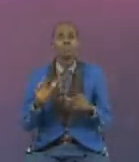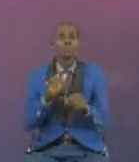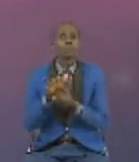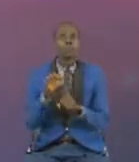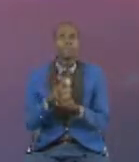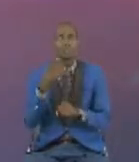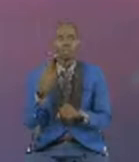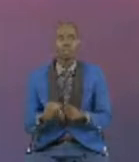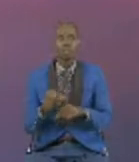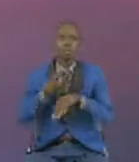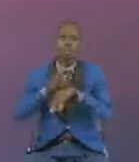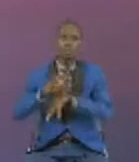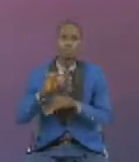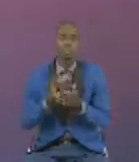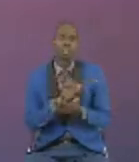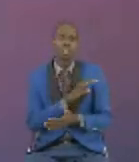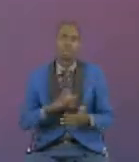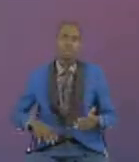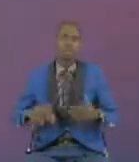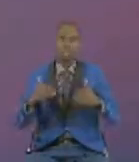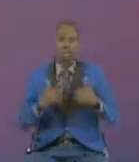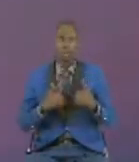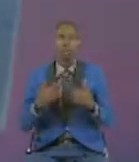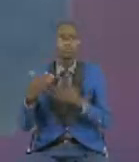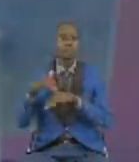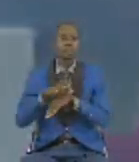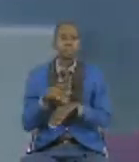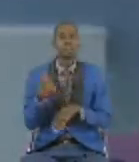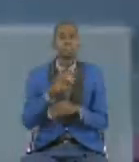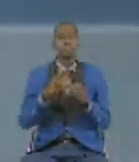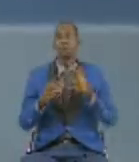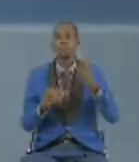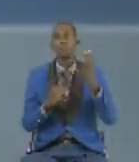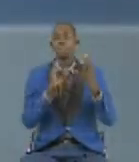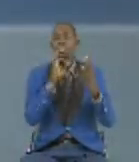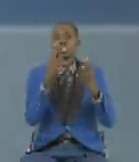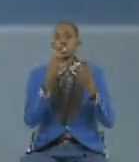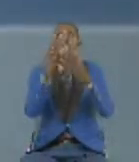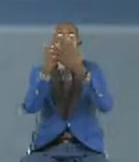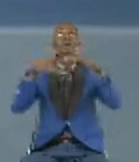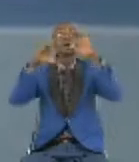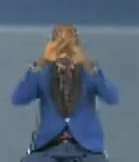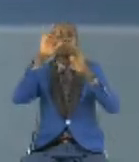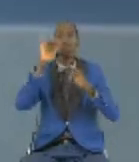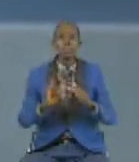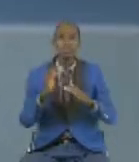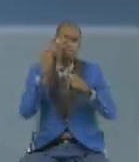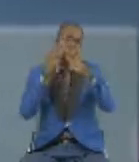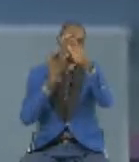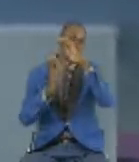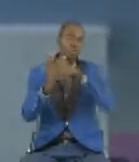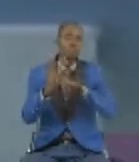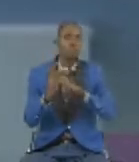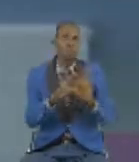accomplir le ministère que Christ les avait donné. Quatrièmement, c'est la vision céleste, la vision céleste. Déjà,